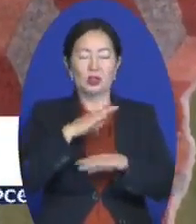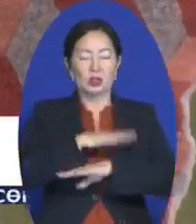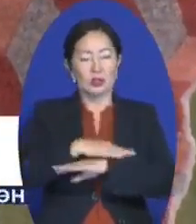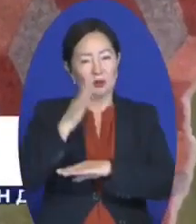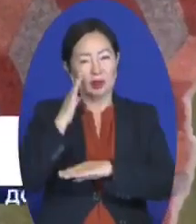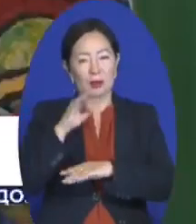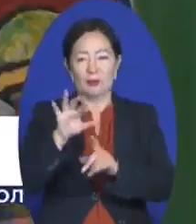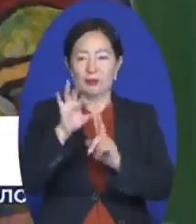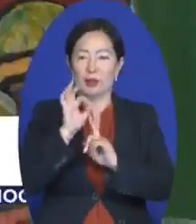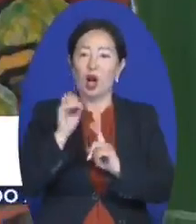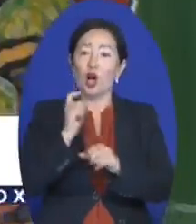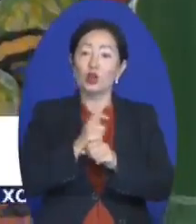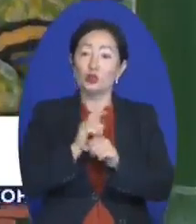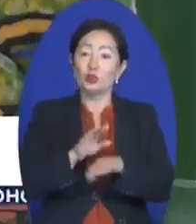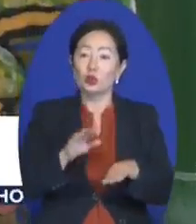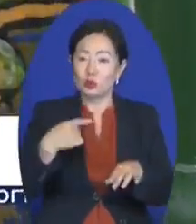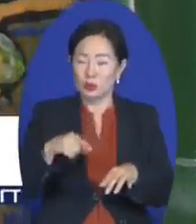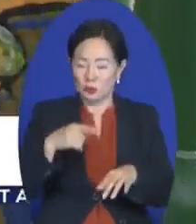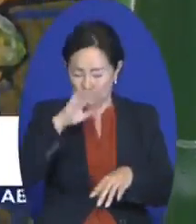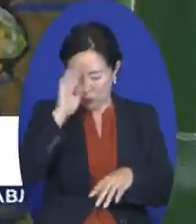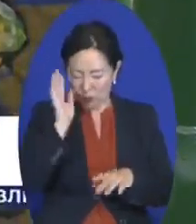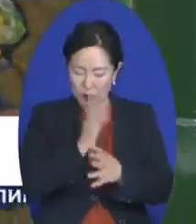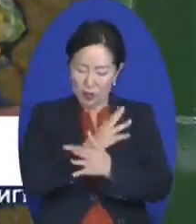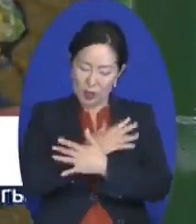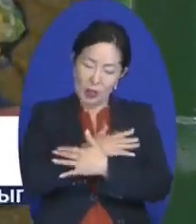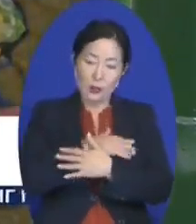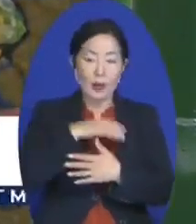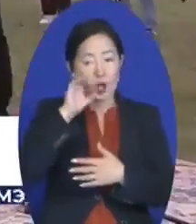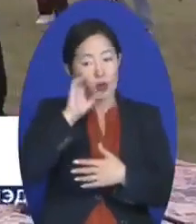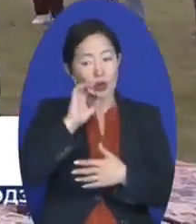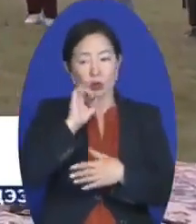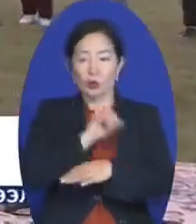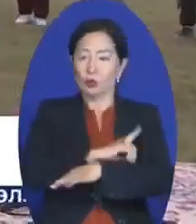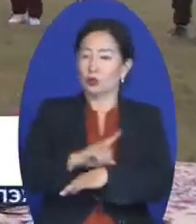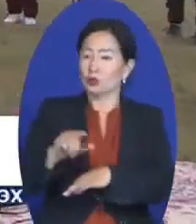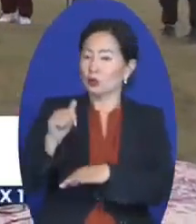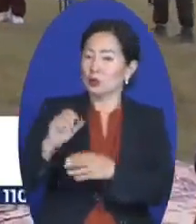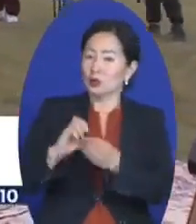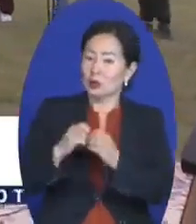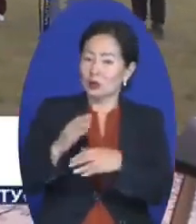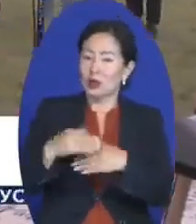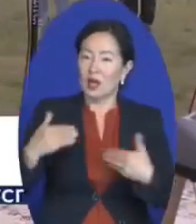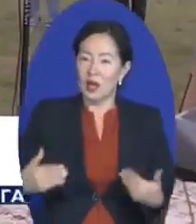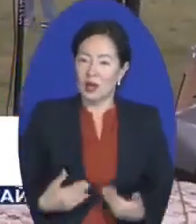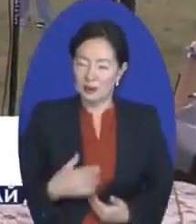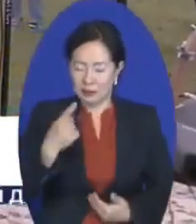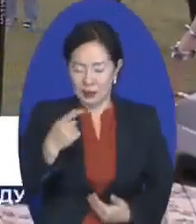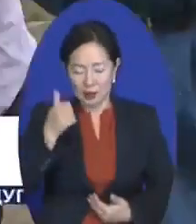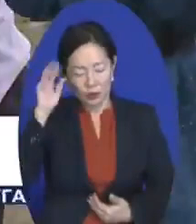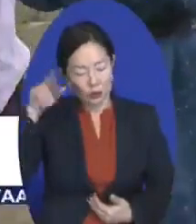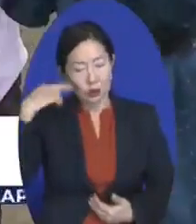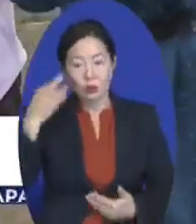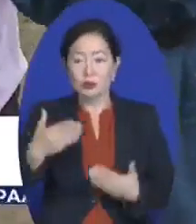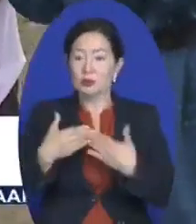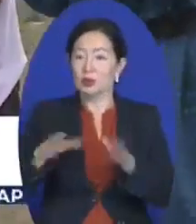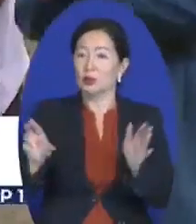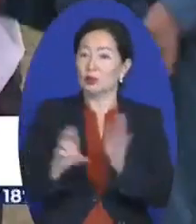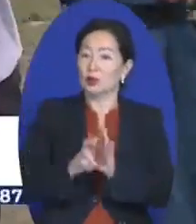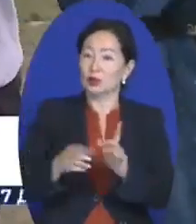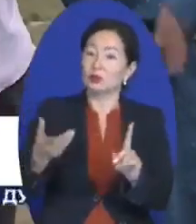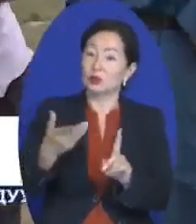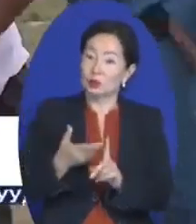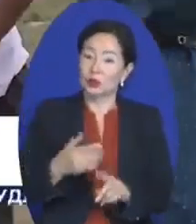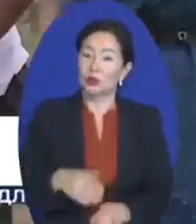хүүхдүүдийн нэгээр сонгогдсон. Энэ нь түүнд энэ зун амралтаа сонирхолтой, үр бүтээлтэй өнгөрөх, амьдралдаа нэгэн дурсамжийн хуудас нэх боломжийг нь